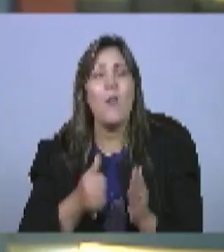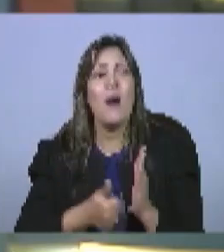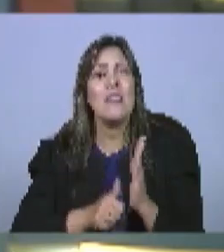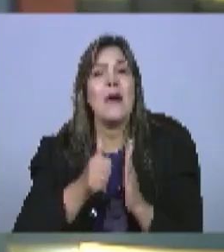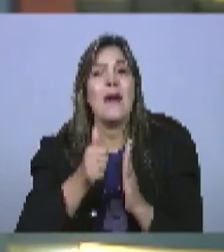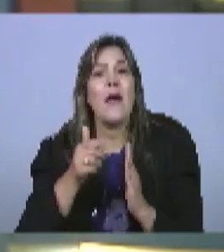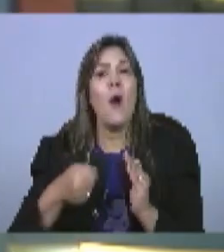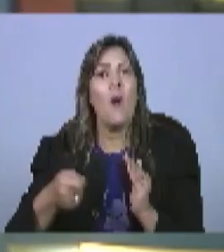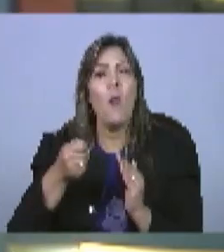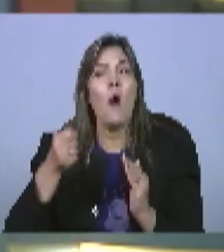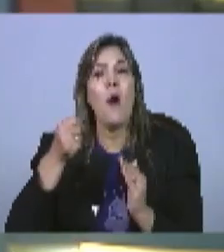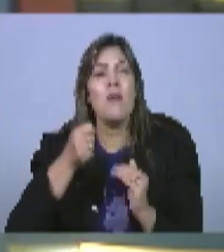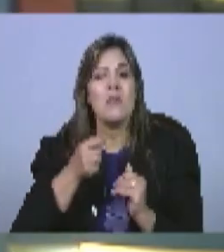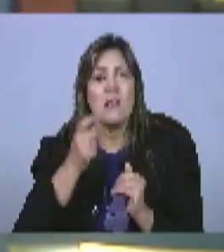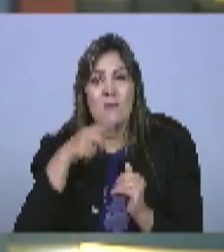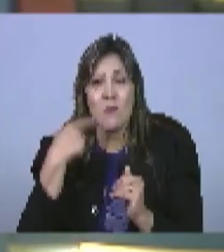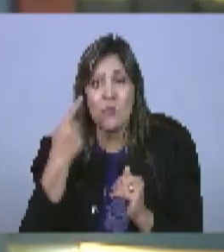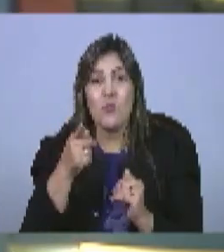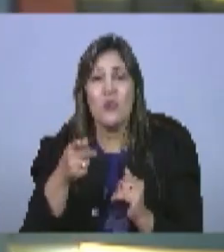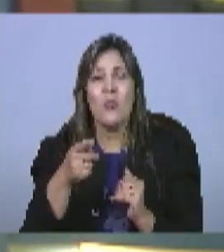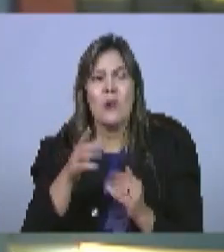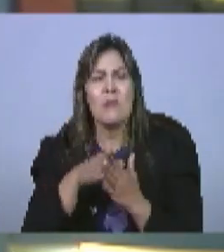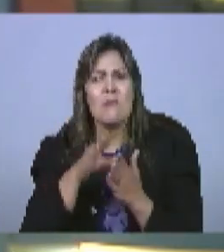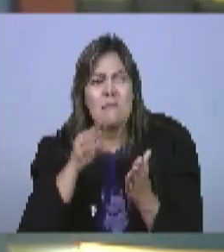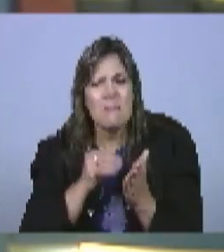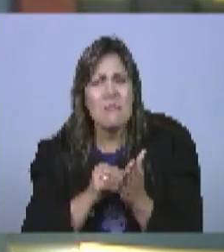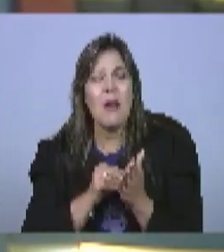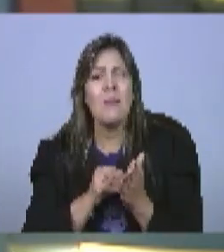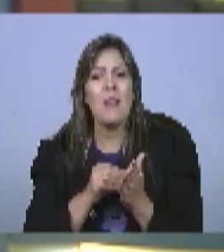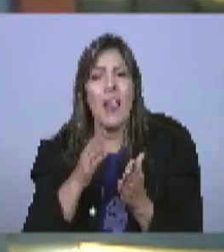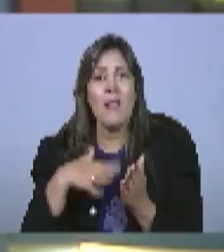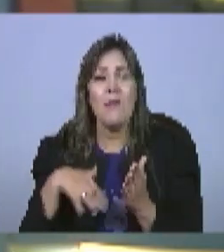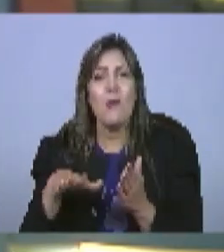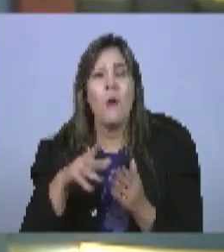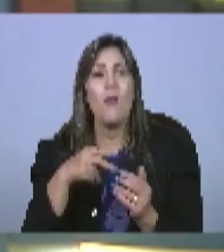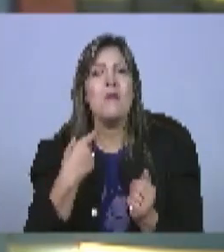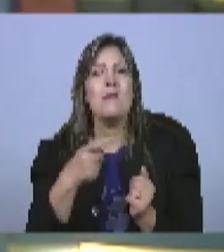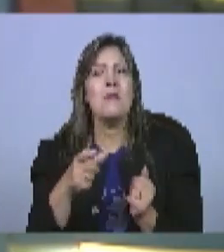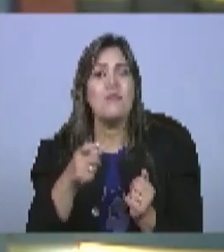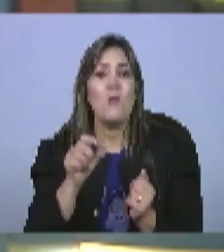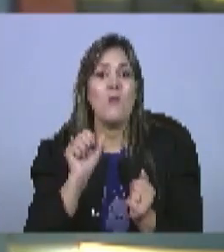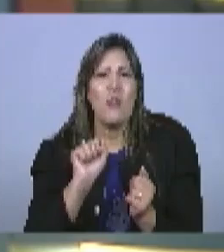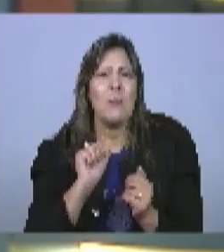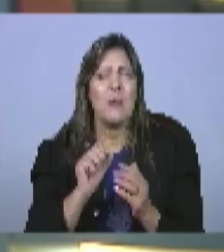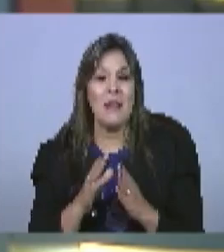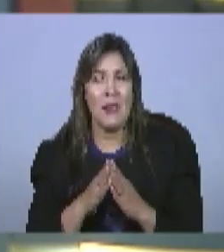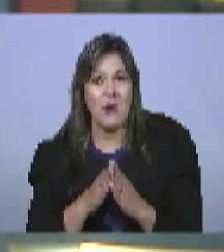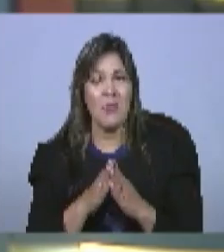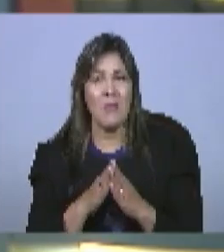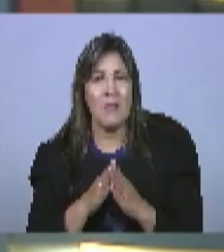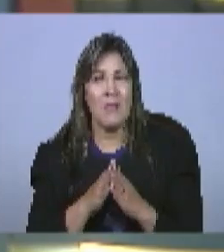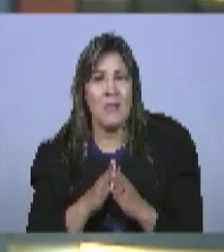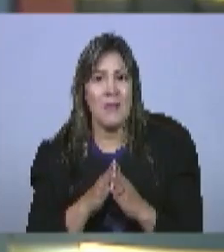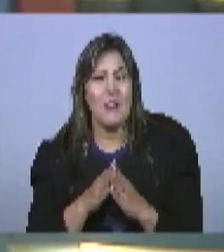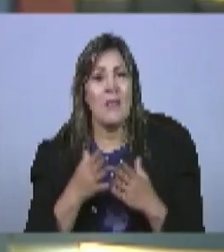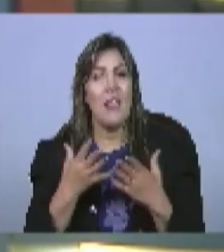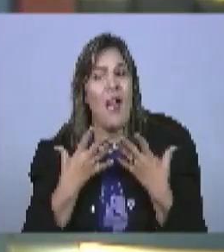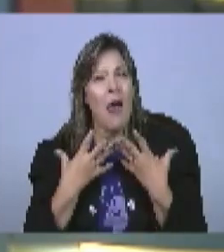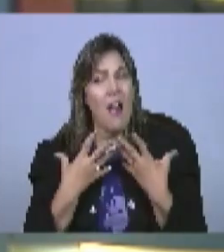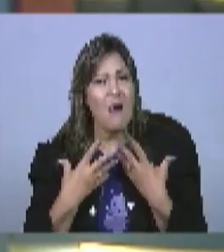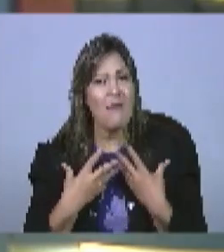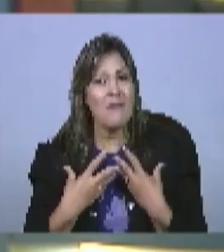اكتر فتبصر ان الجديه تبدا تنطبع على كل تصرفاته حافظ على هدوءك وما